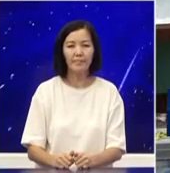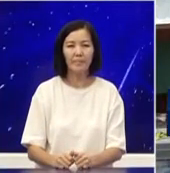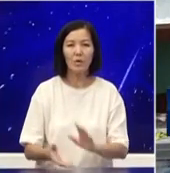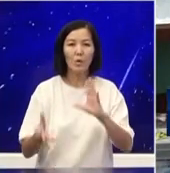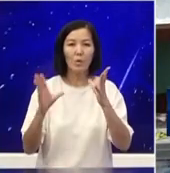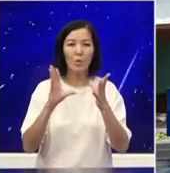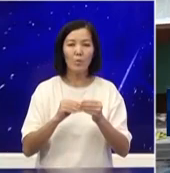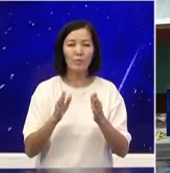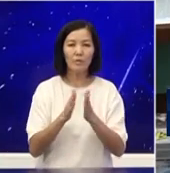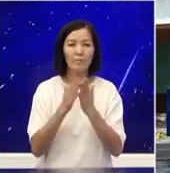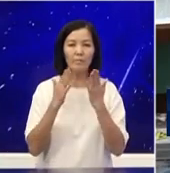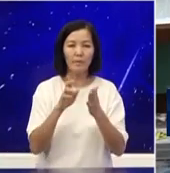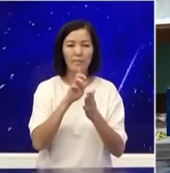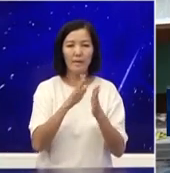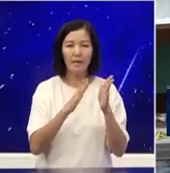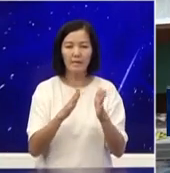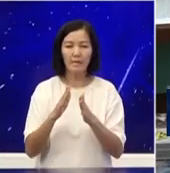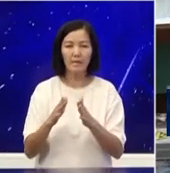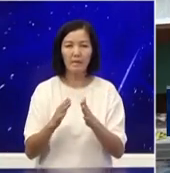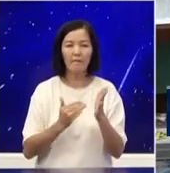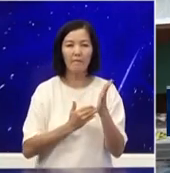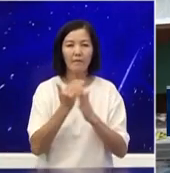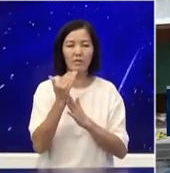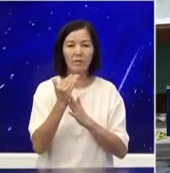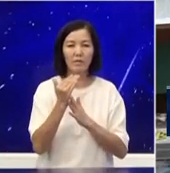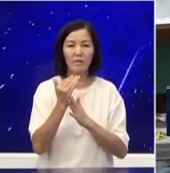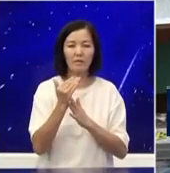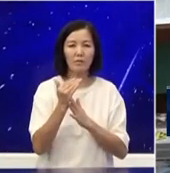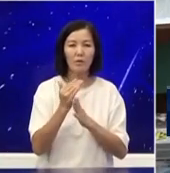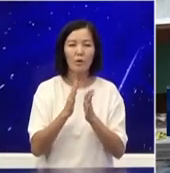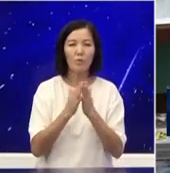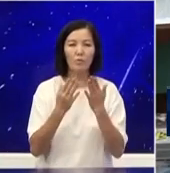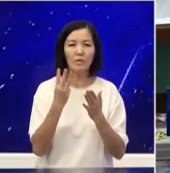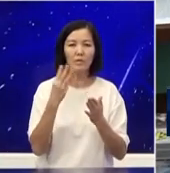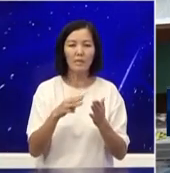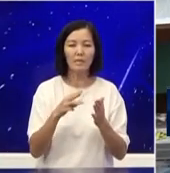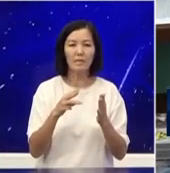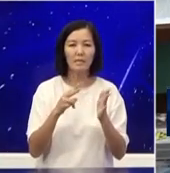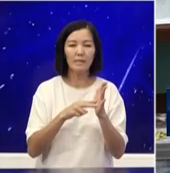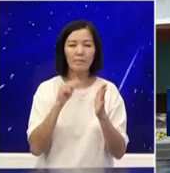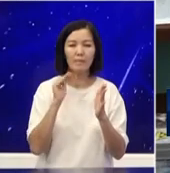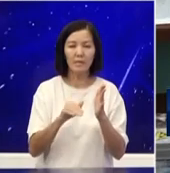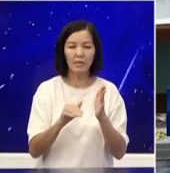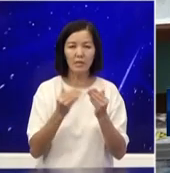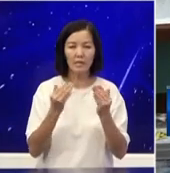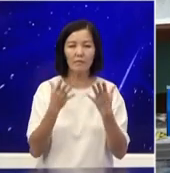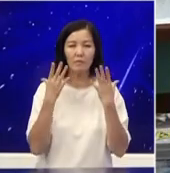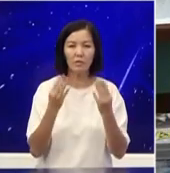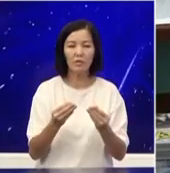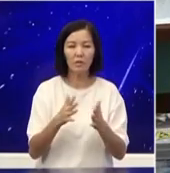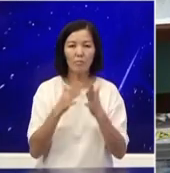Общий фонд школьной библиотеки свыше 42 тысяч книг. Из них учебников около 37 тысяч. На сегодняшний день